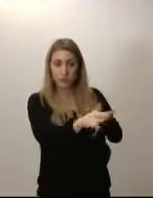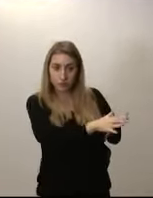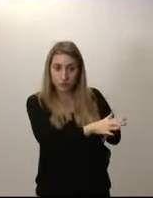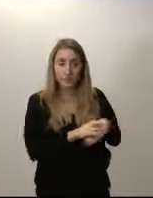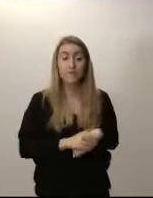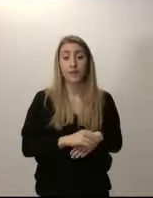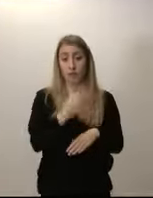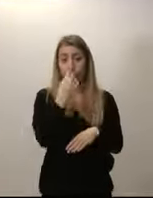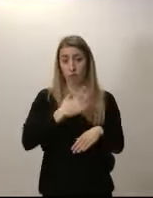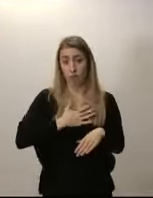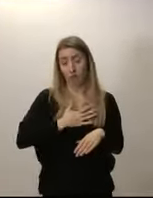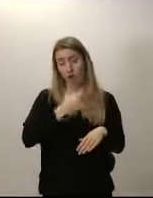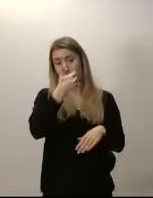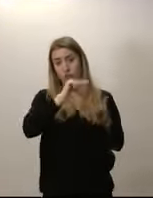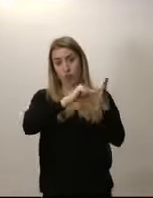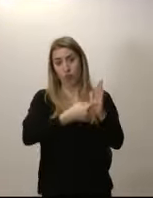un point important,